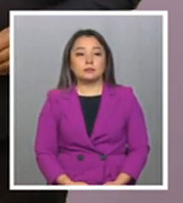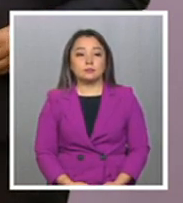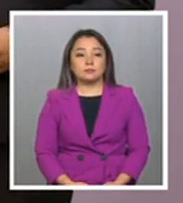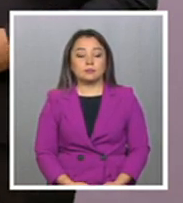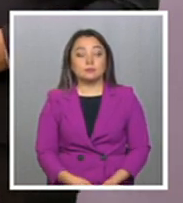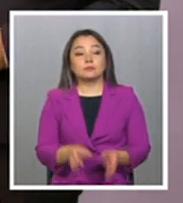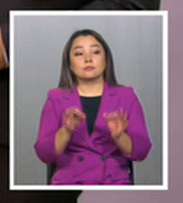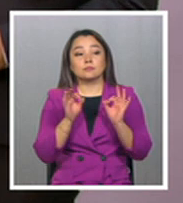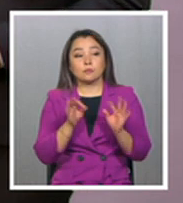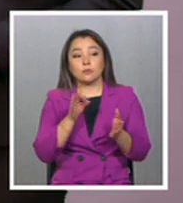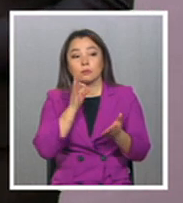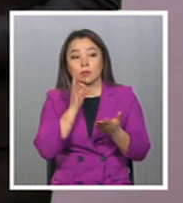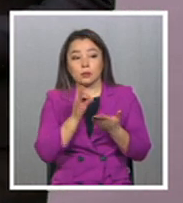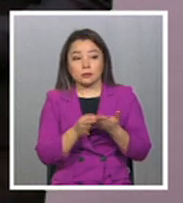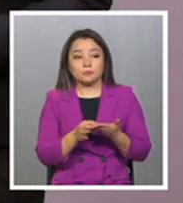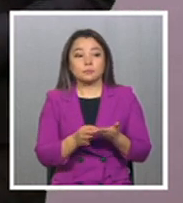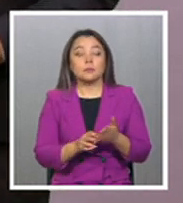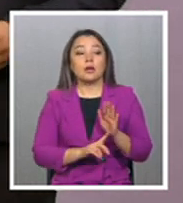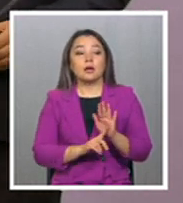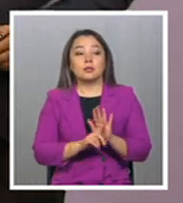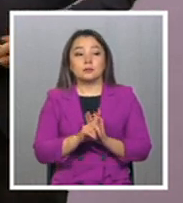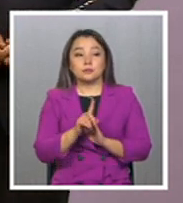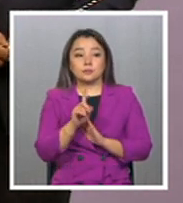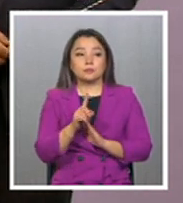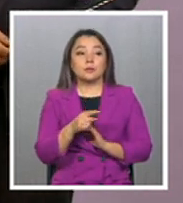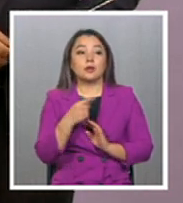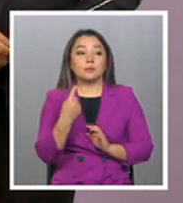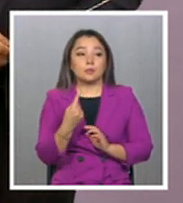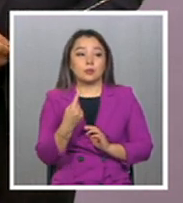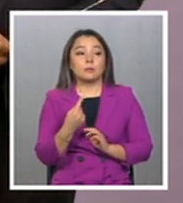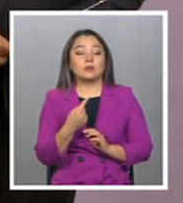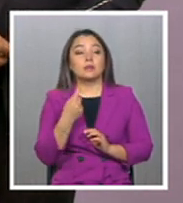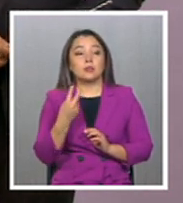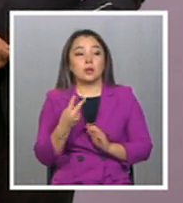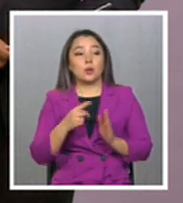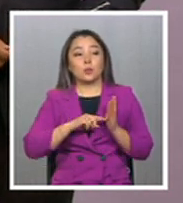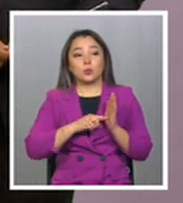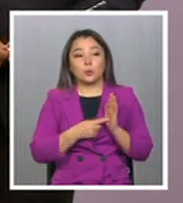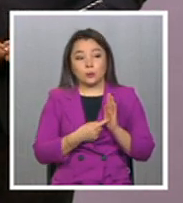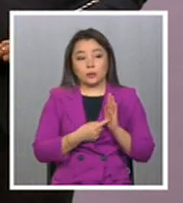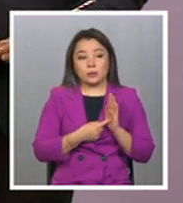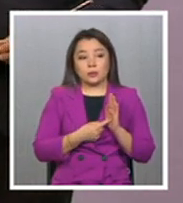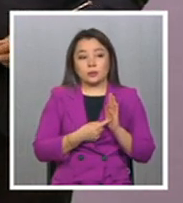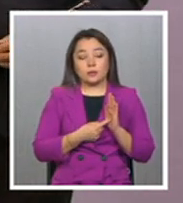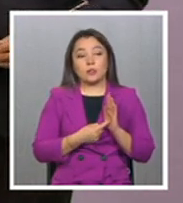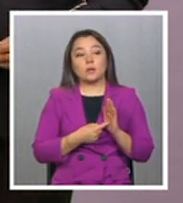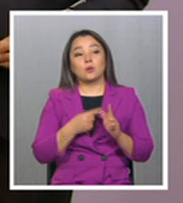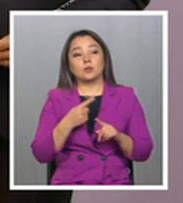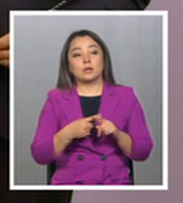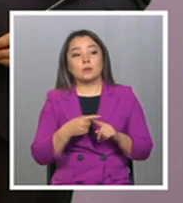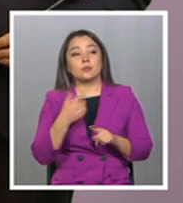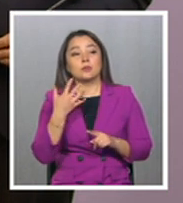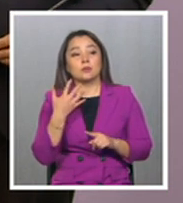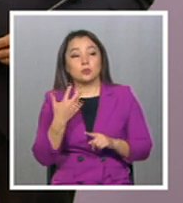Дұрыс айтасыңдар. Алдымен 1 мен 2-нің көбейтіндісін 3-ке